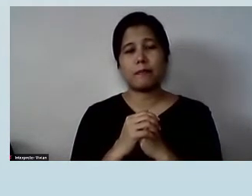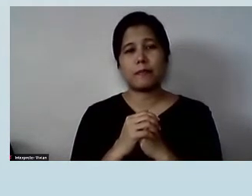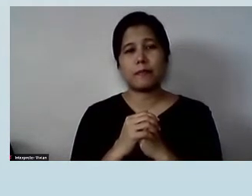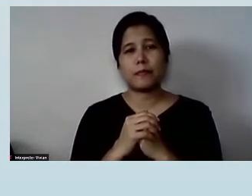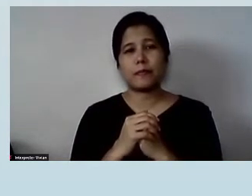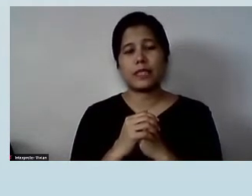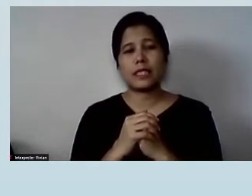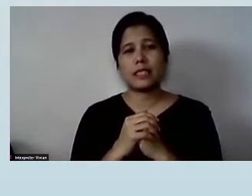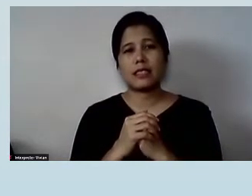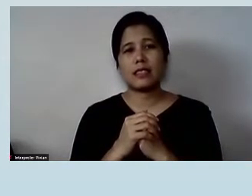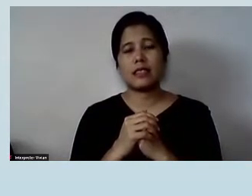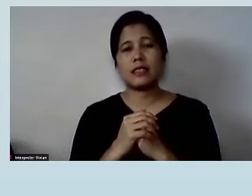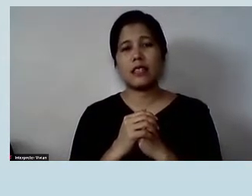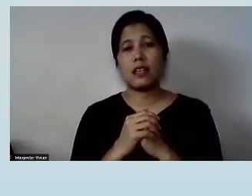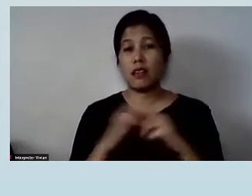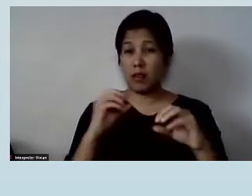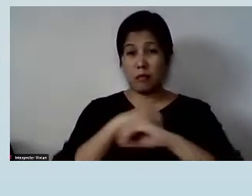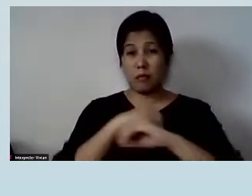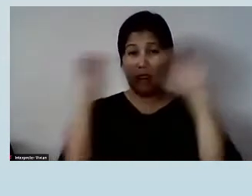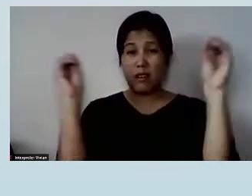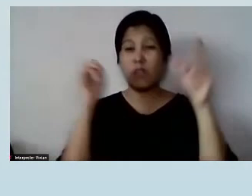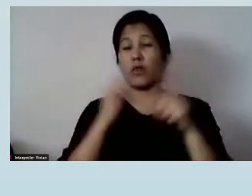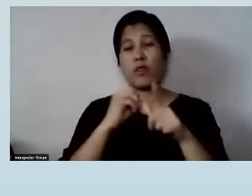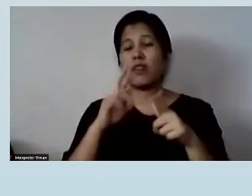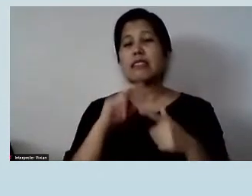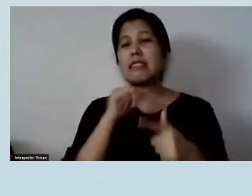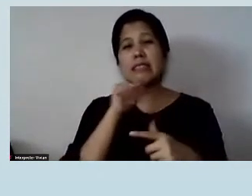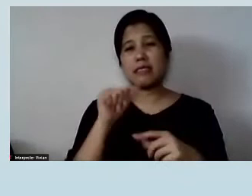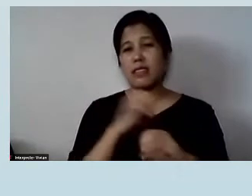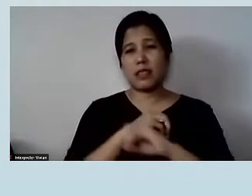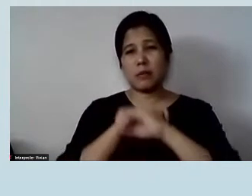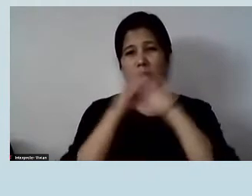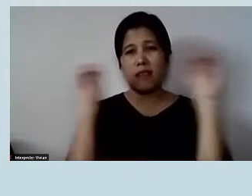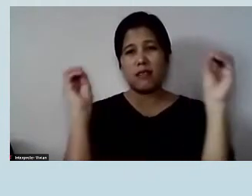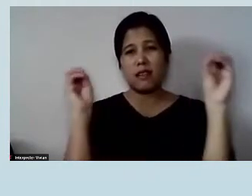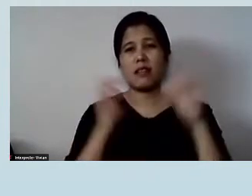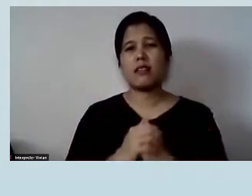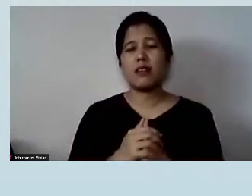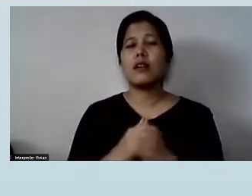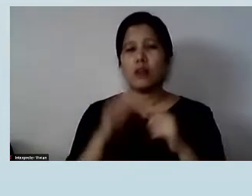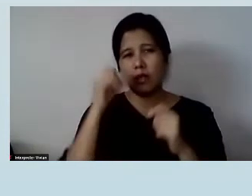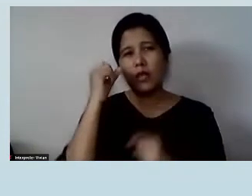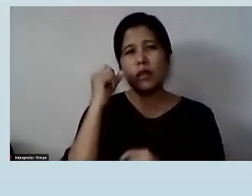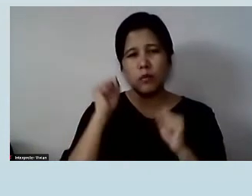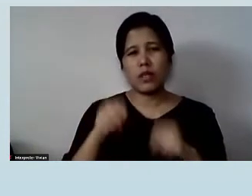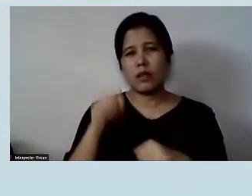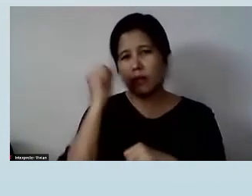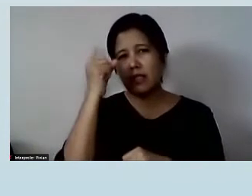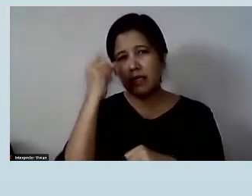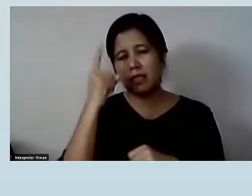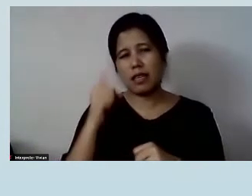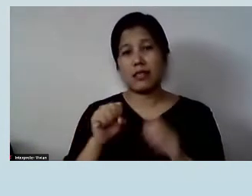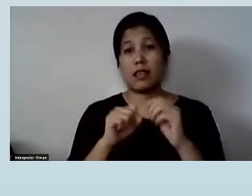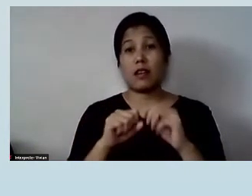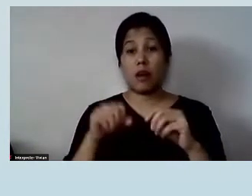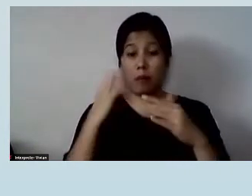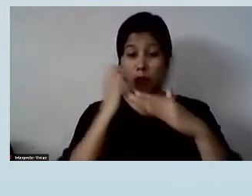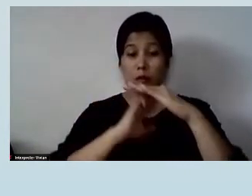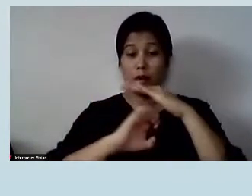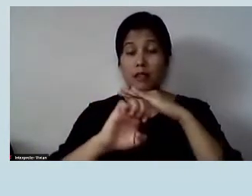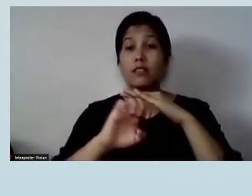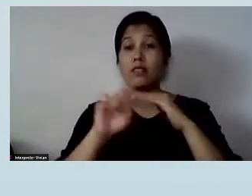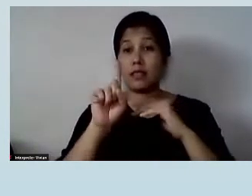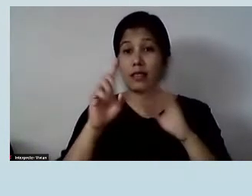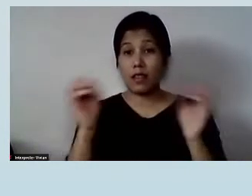Apparent or non-apparent ang disability mo. Pwede mong maintindihan na ito pag pumasok ka sa isang establishment na